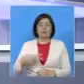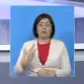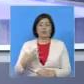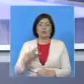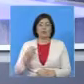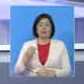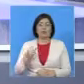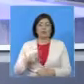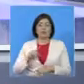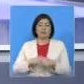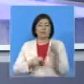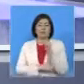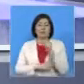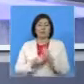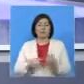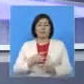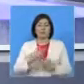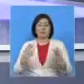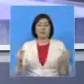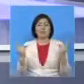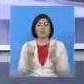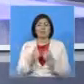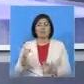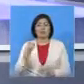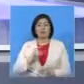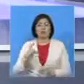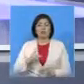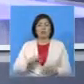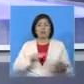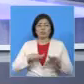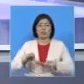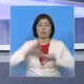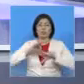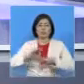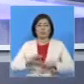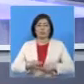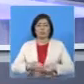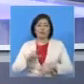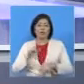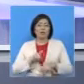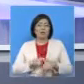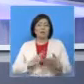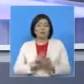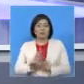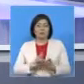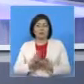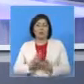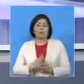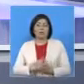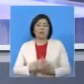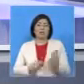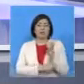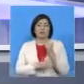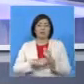23-ші маусым полиция қызметкерлерінің мерекесі қарсаңда Хромтау ауданында салтанатты шара өтті. Аудандағы ішкі істер органында қызмет атқарған тәртіп